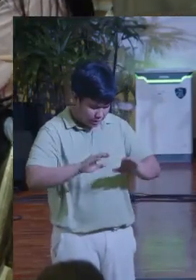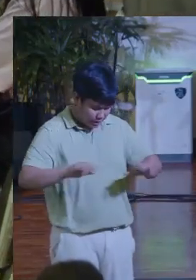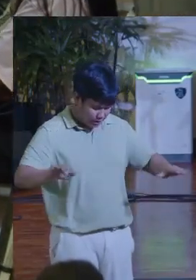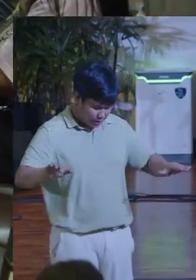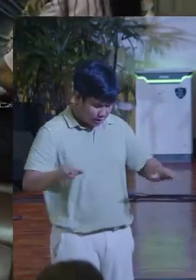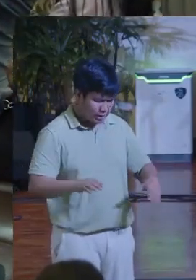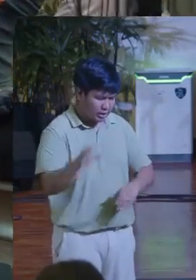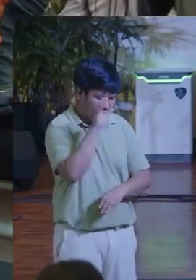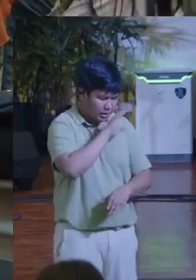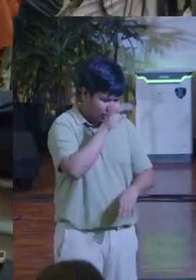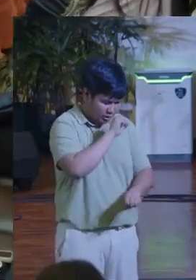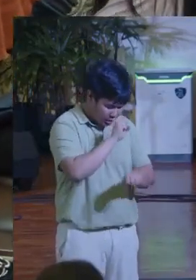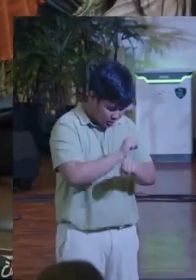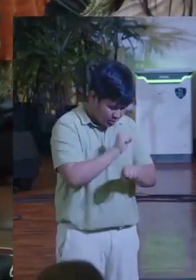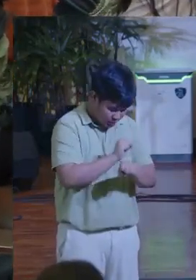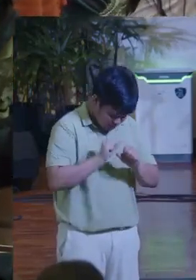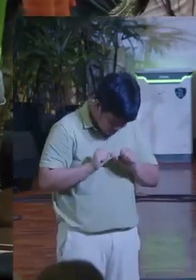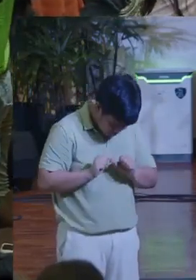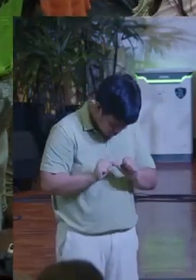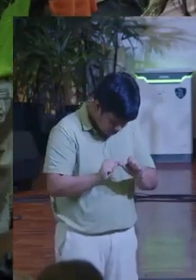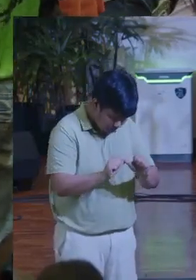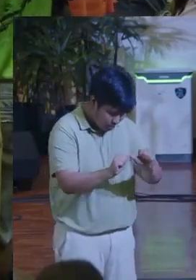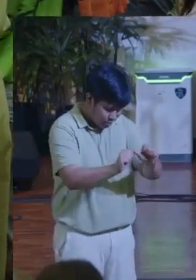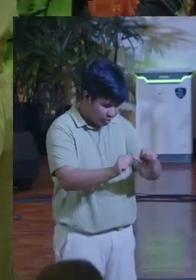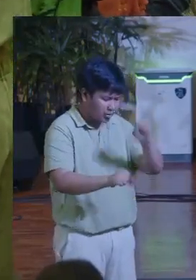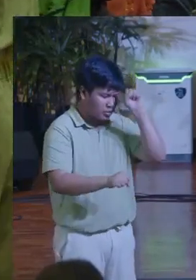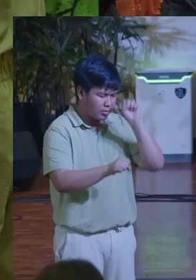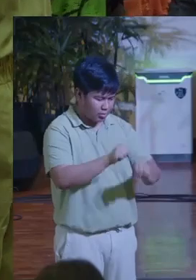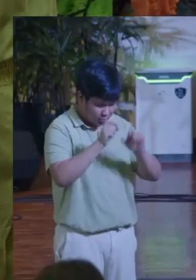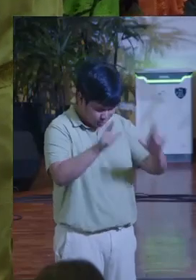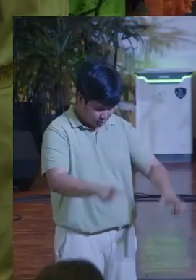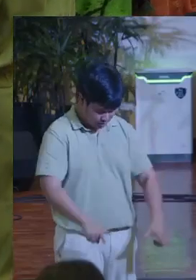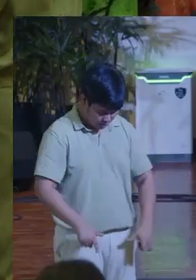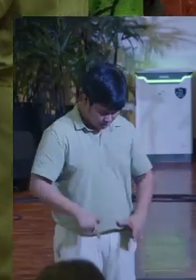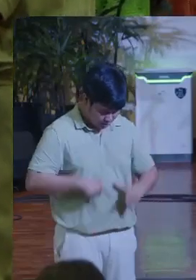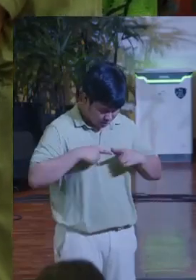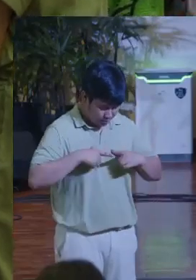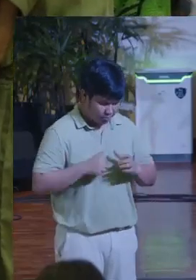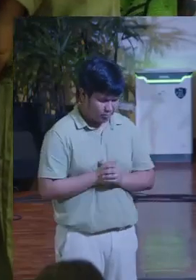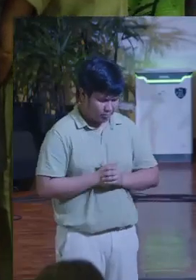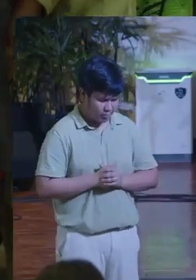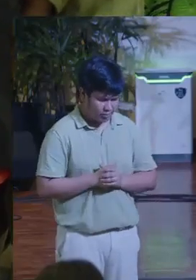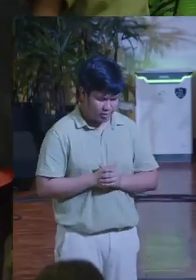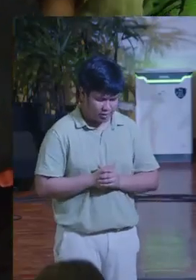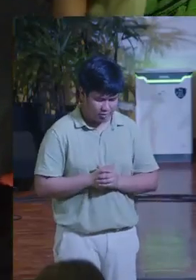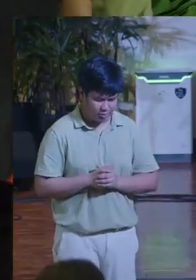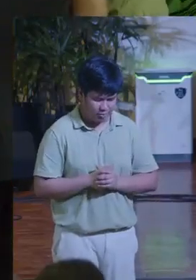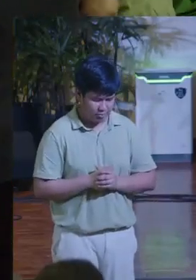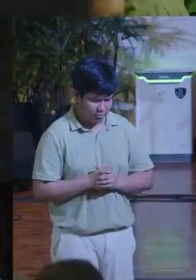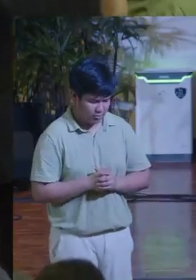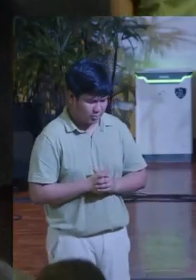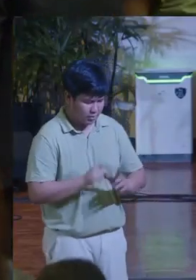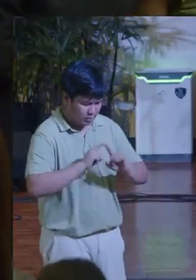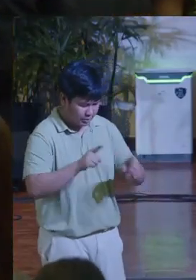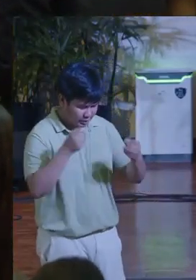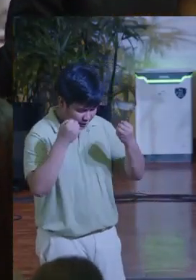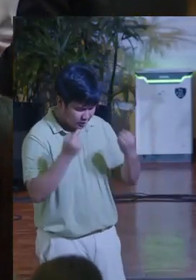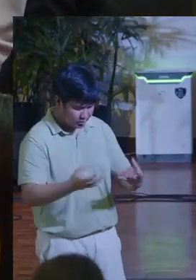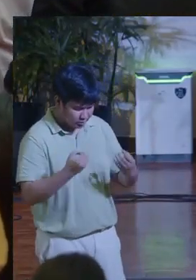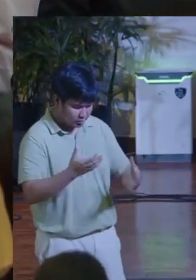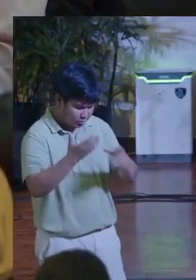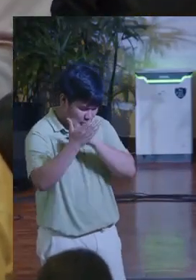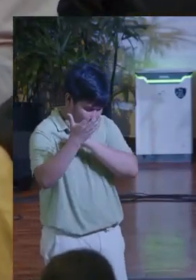at naghahanap buhay upang sila ay mapalaki. Pero ang karamihan sa kanila,